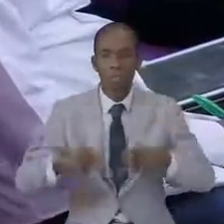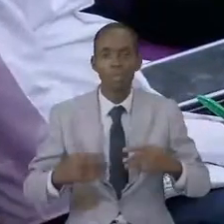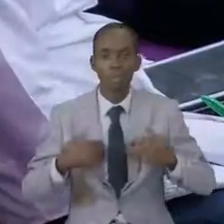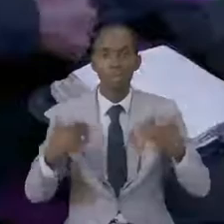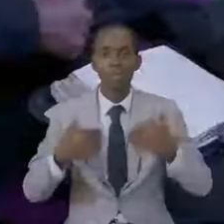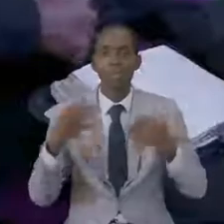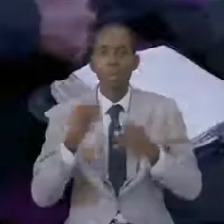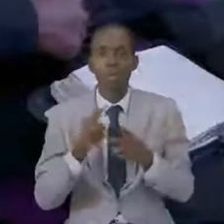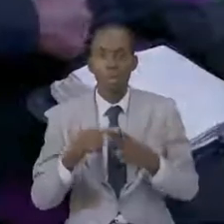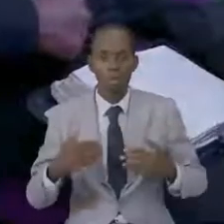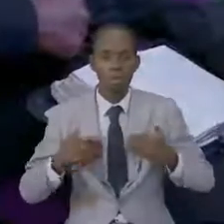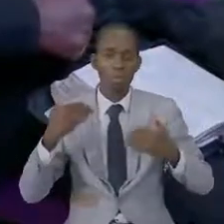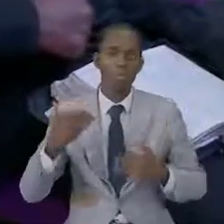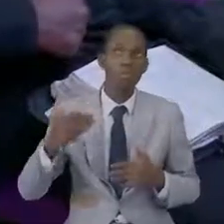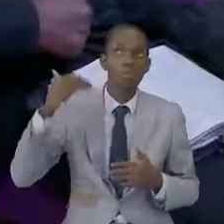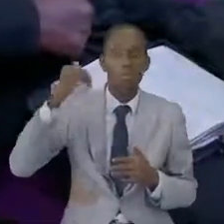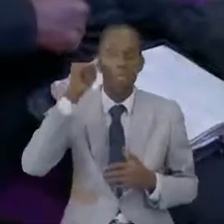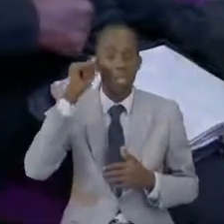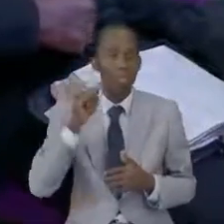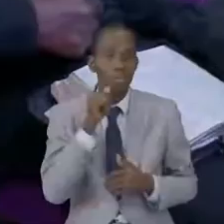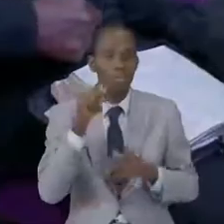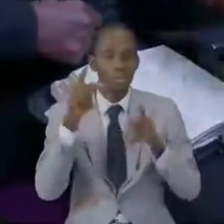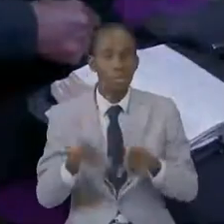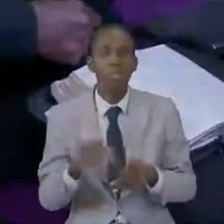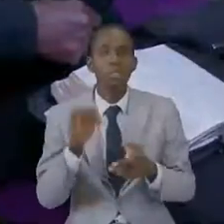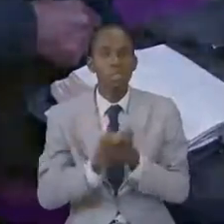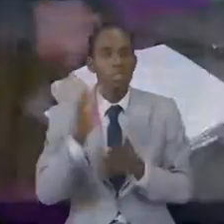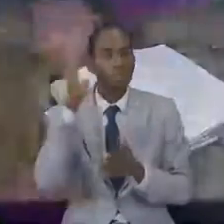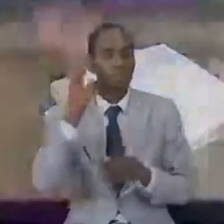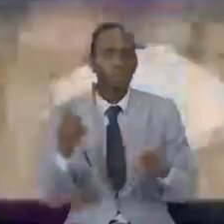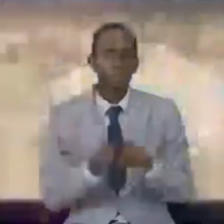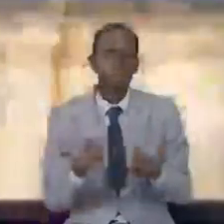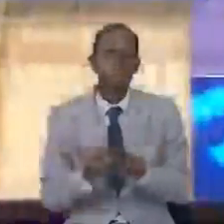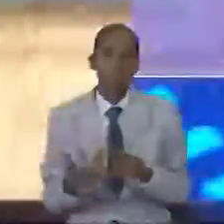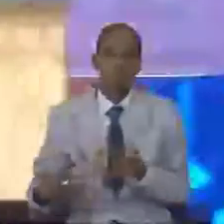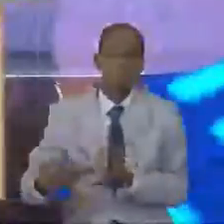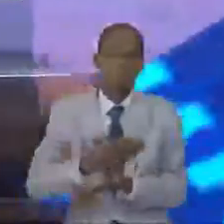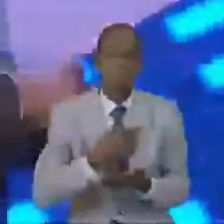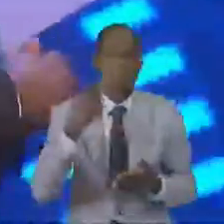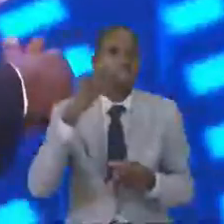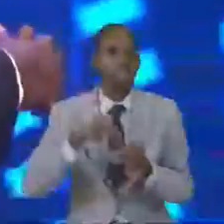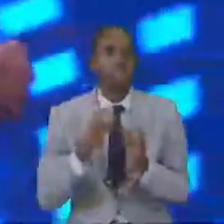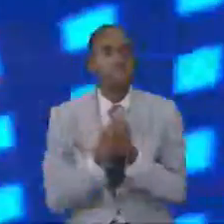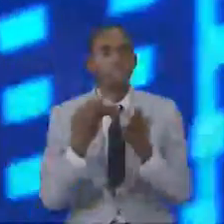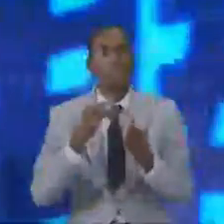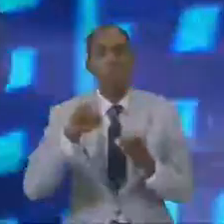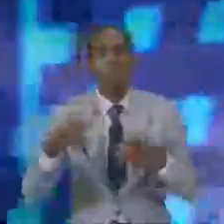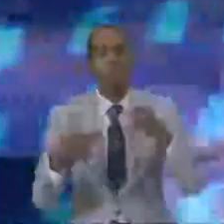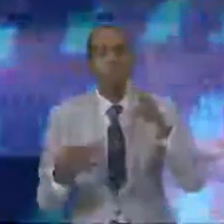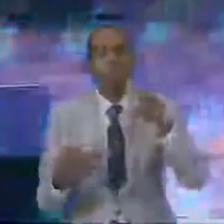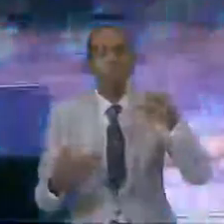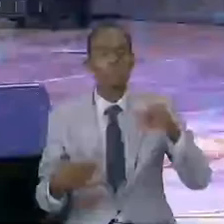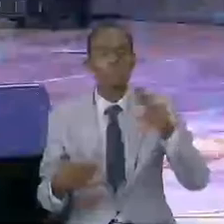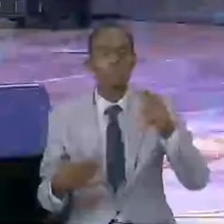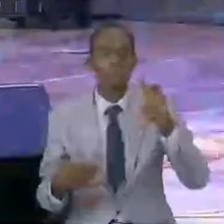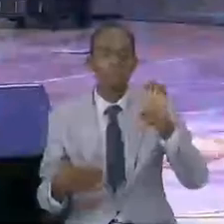ou jeune adulte aura semé ce qu'il moissonnera j'ai le chapitre 1